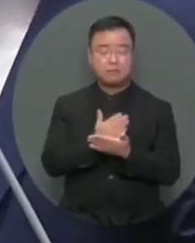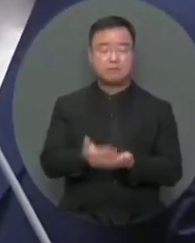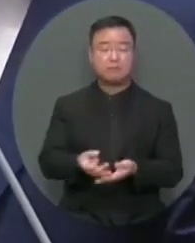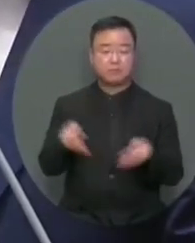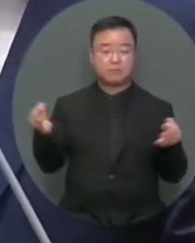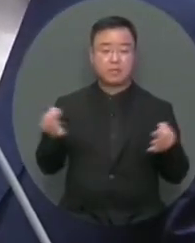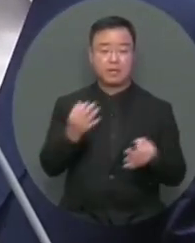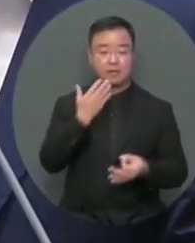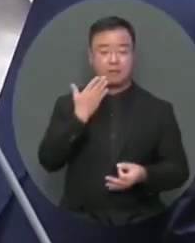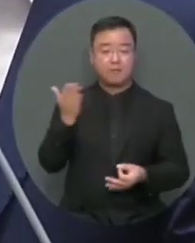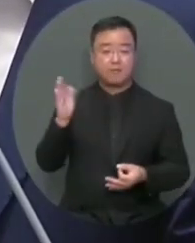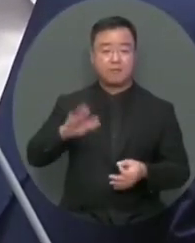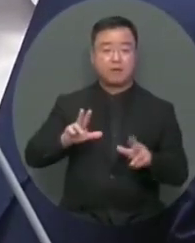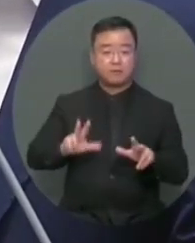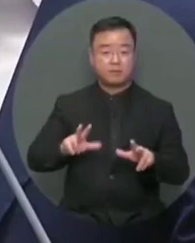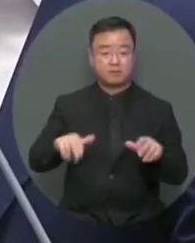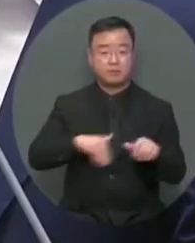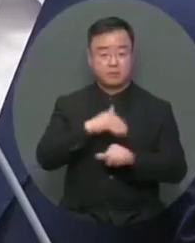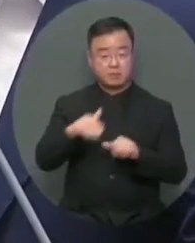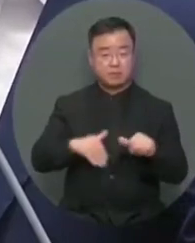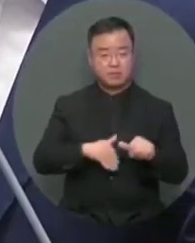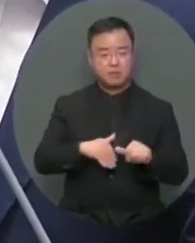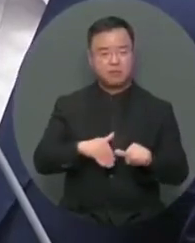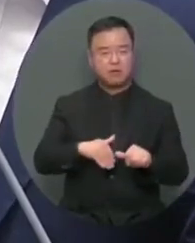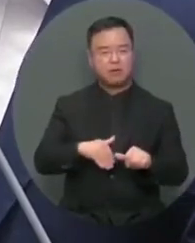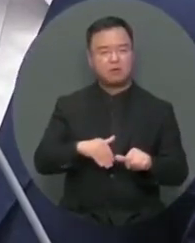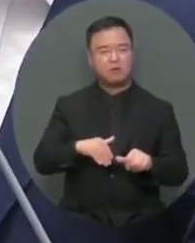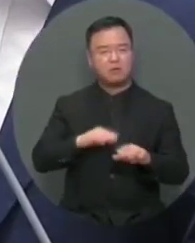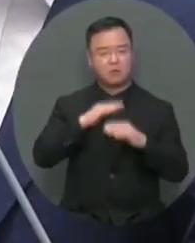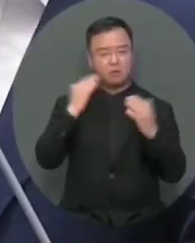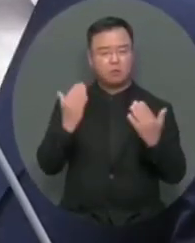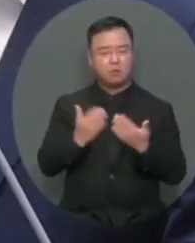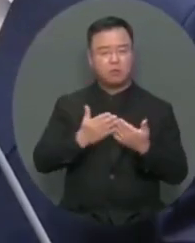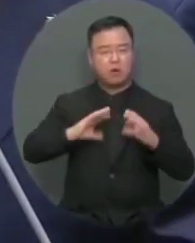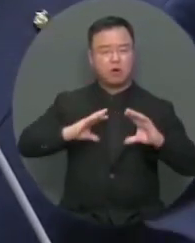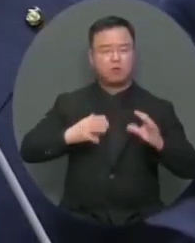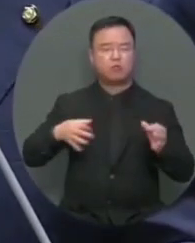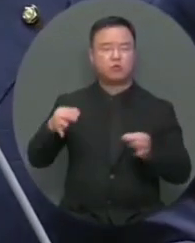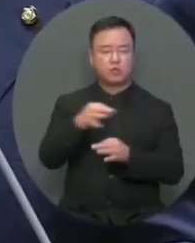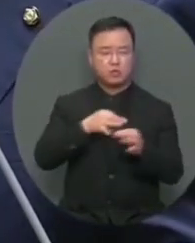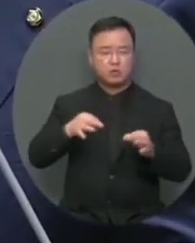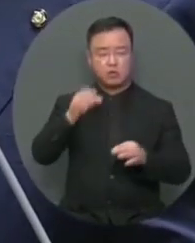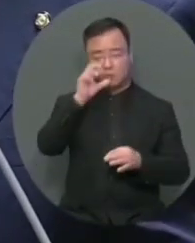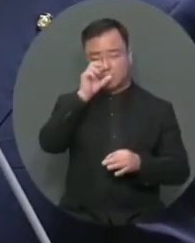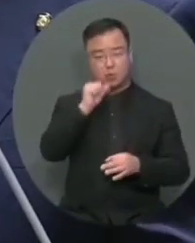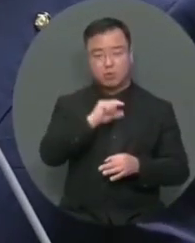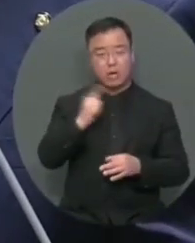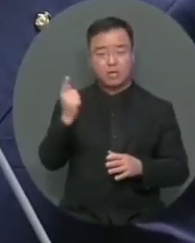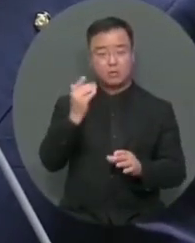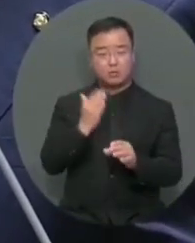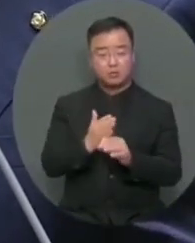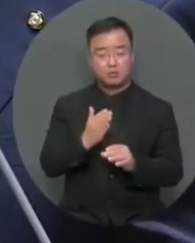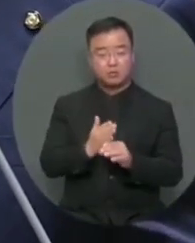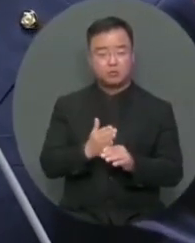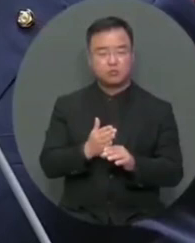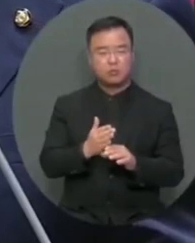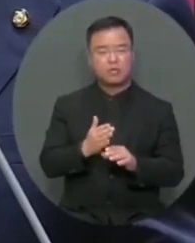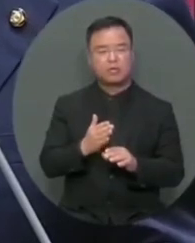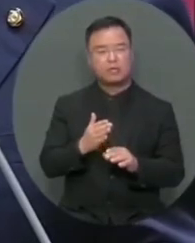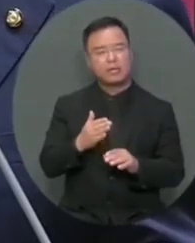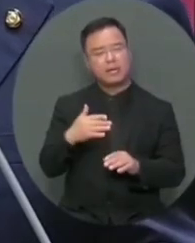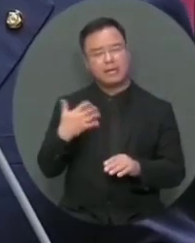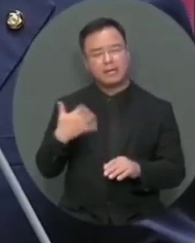하겠습니다만 지금 우리의 재정의 사정은 전체 국제 경제도 좋지 않기 때문에 굉장히 좋지 않은